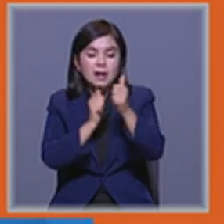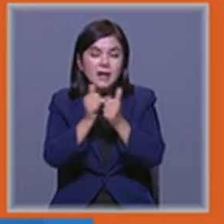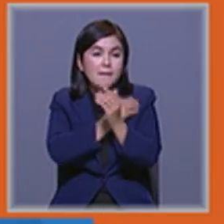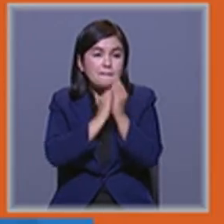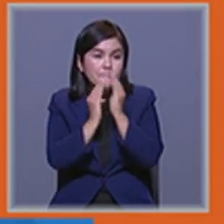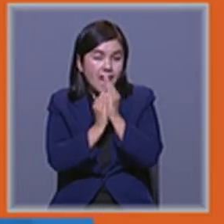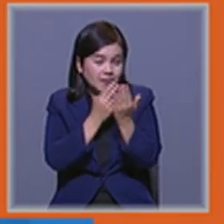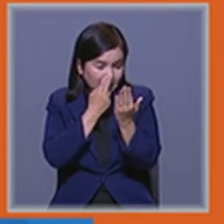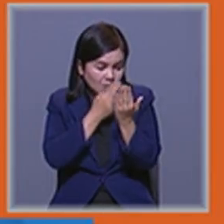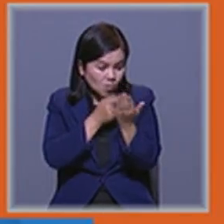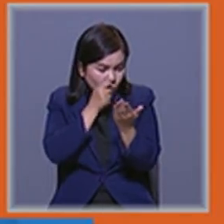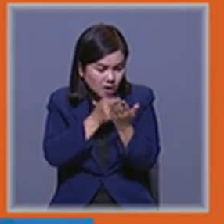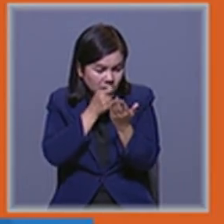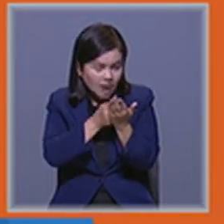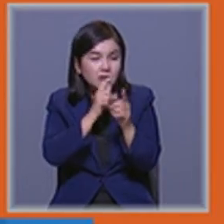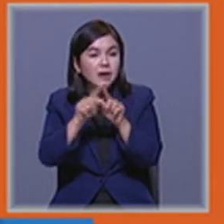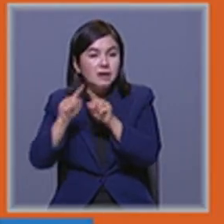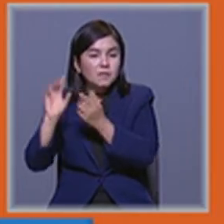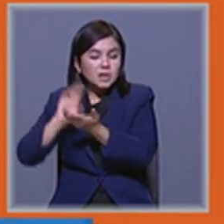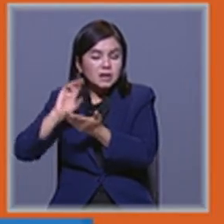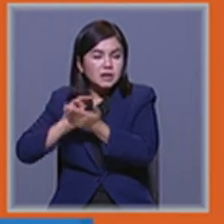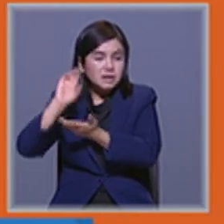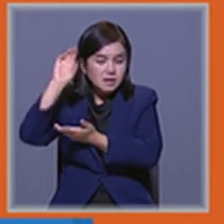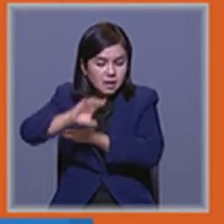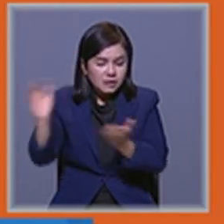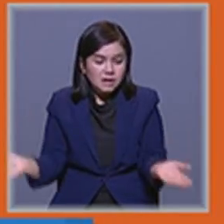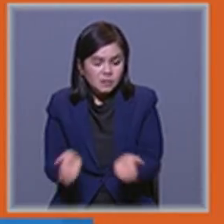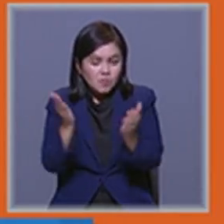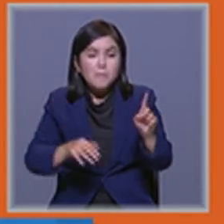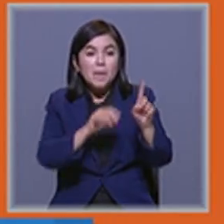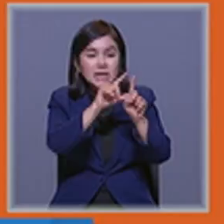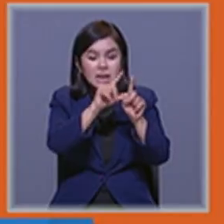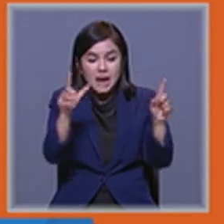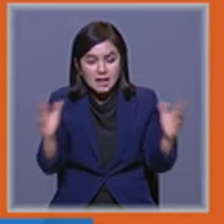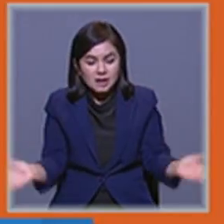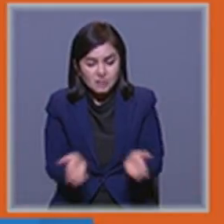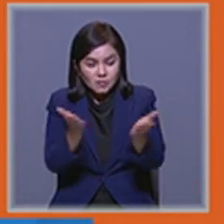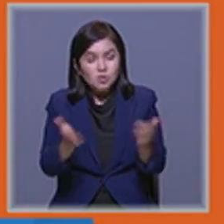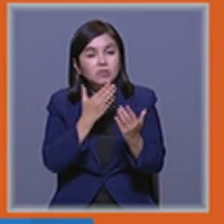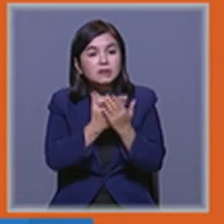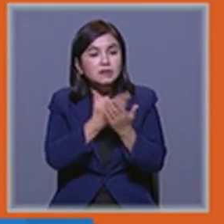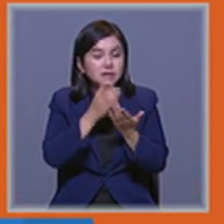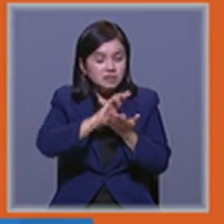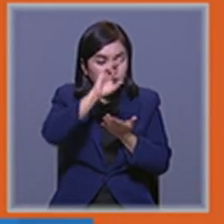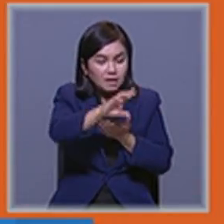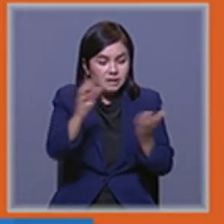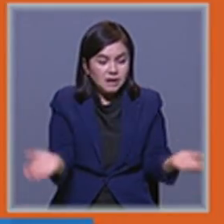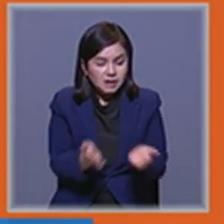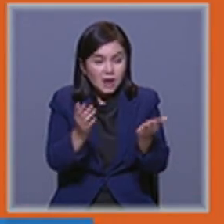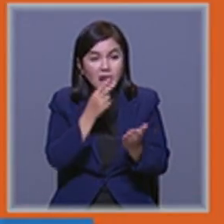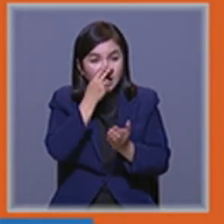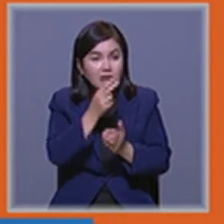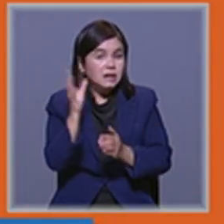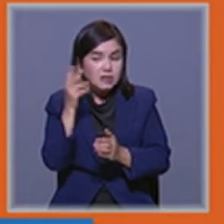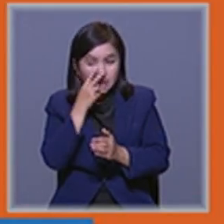จะเห็นว่ามีการให้เงินกันอุดหนุนรายหนึ่งหลักล้านนะครับหลักล้านบาทนะครับเราเคยได้ยินถึง5ล้าน